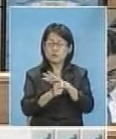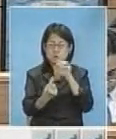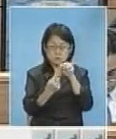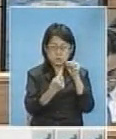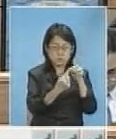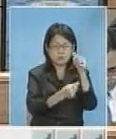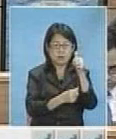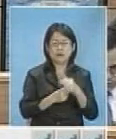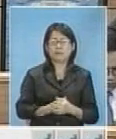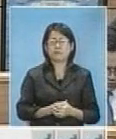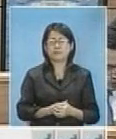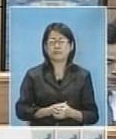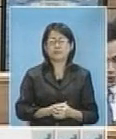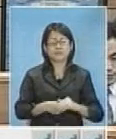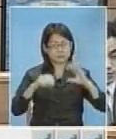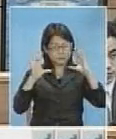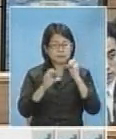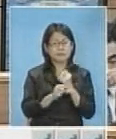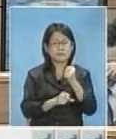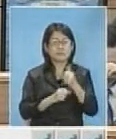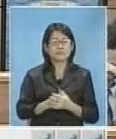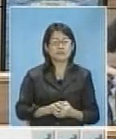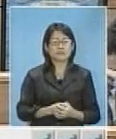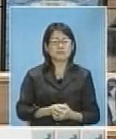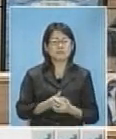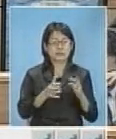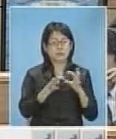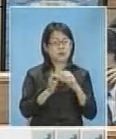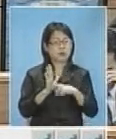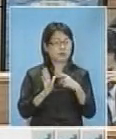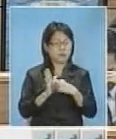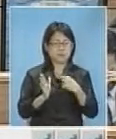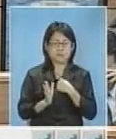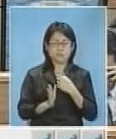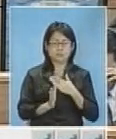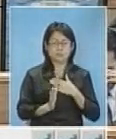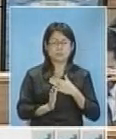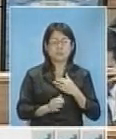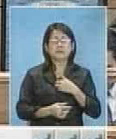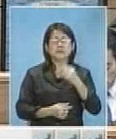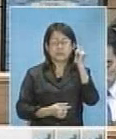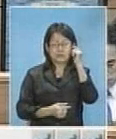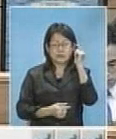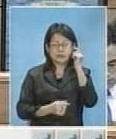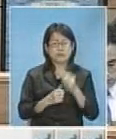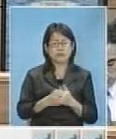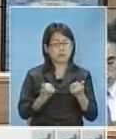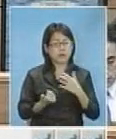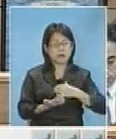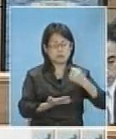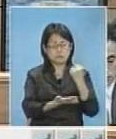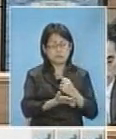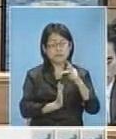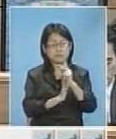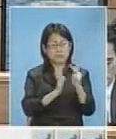ต่อการใช้เงินโดยรัฐบาลแน่นอนและนี่คือสาเหตุหลักที่เรามองว่าความเหมาะสมในการที่จะตรากฎหมายในรูป